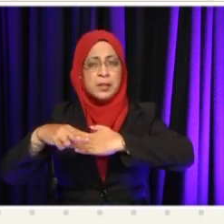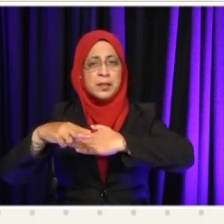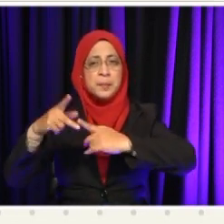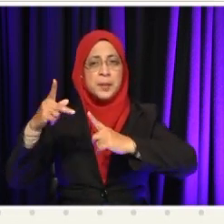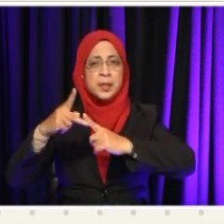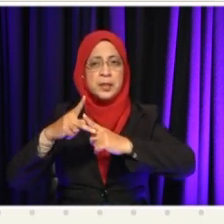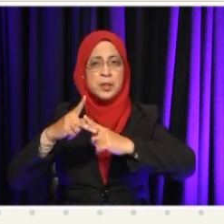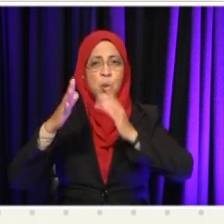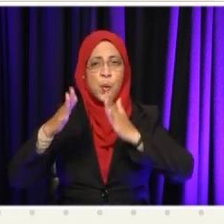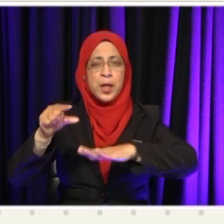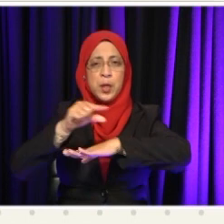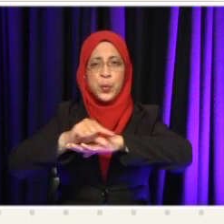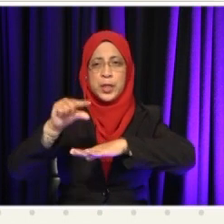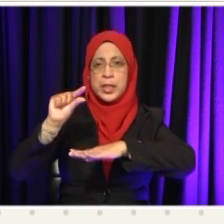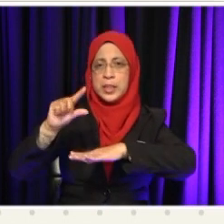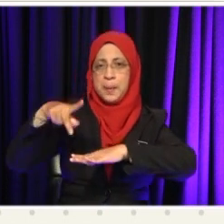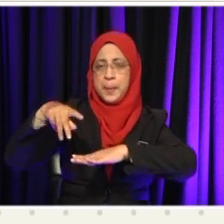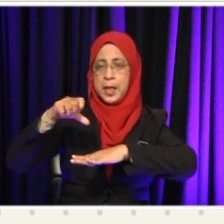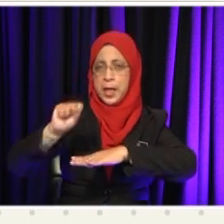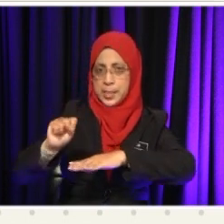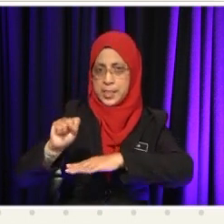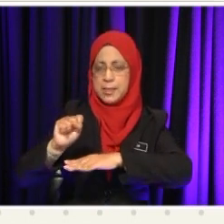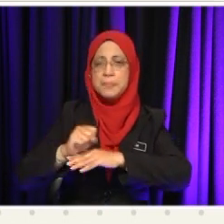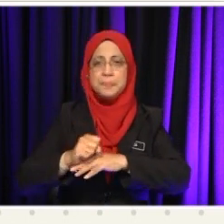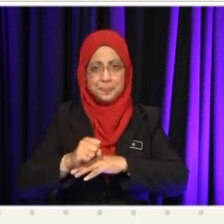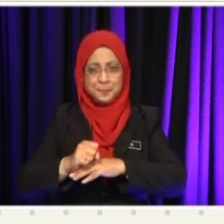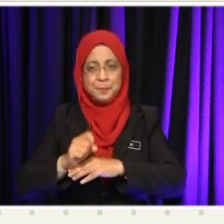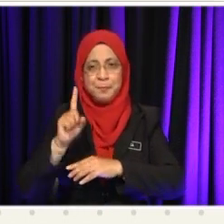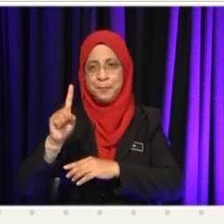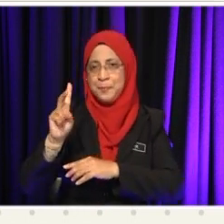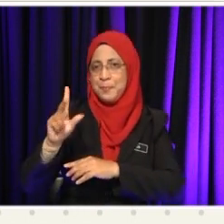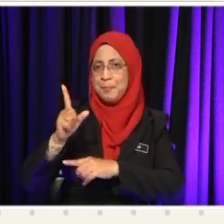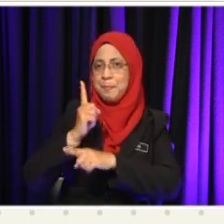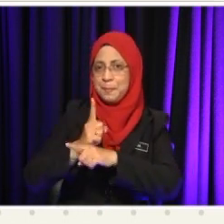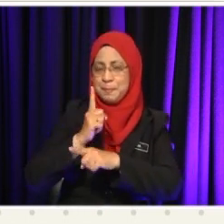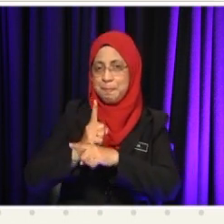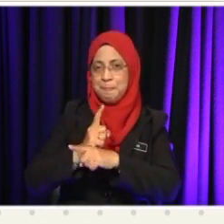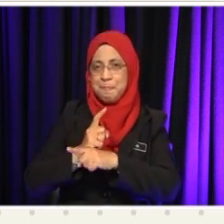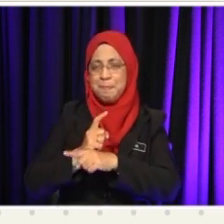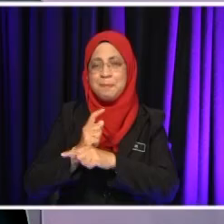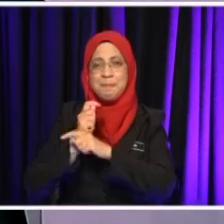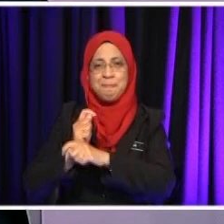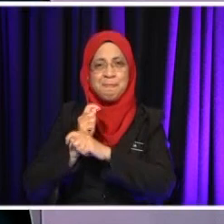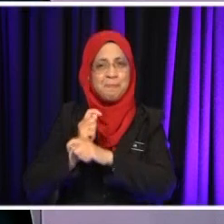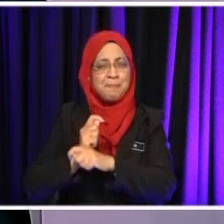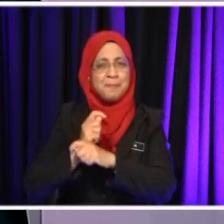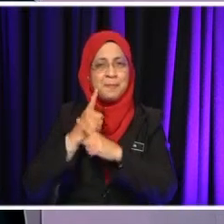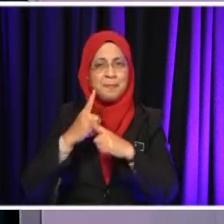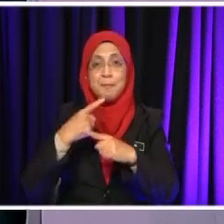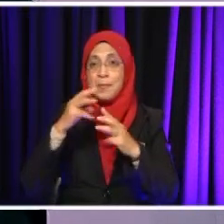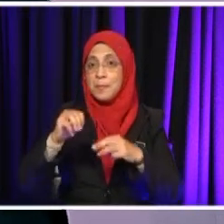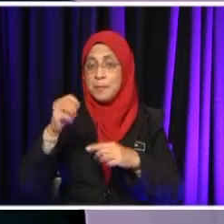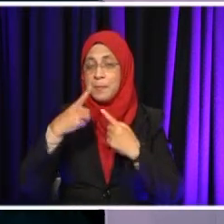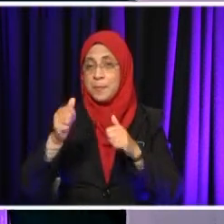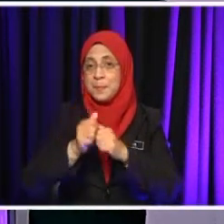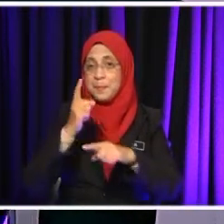untuk digunakan maklumat betul so satu dua tiga betul kalau kata ini ada tiga markas